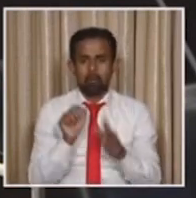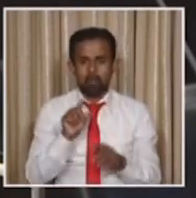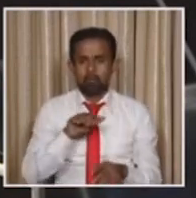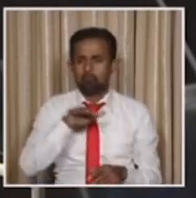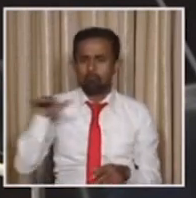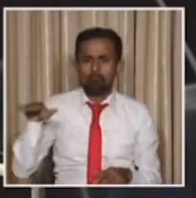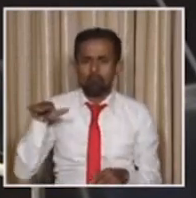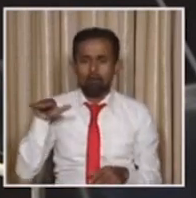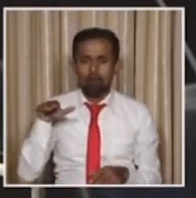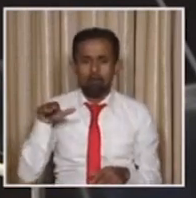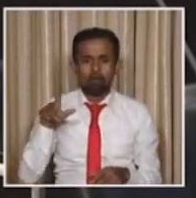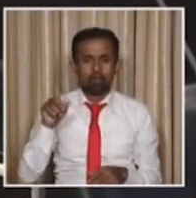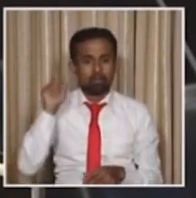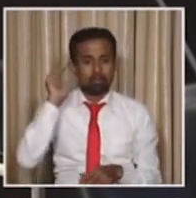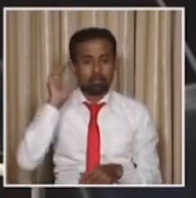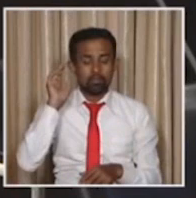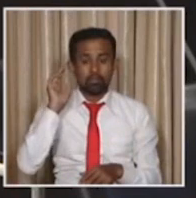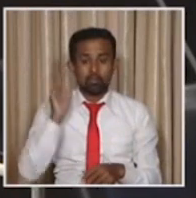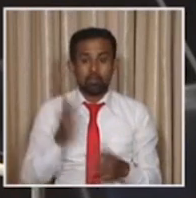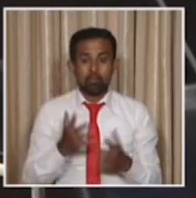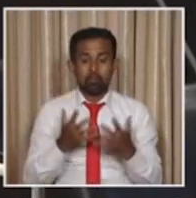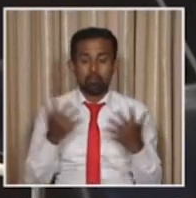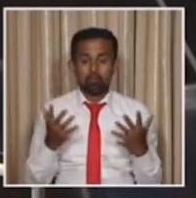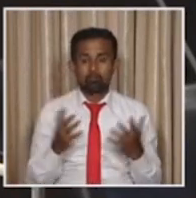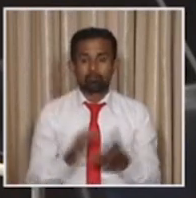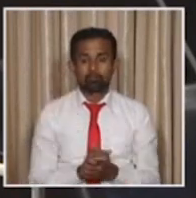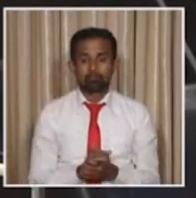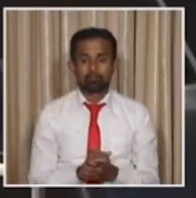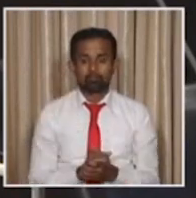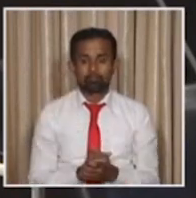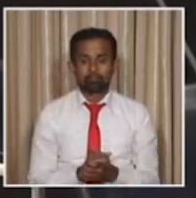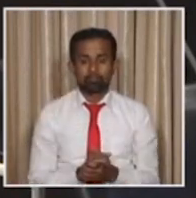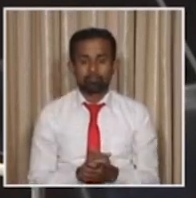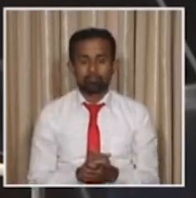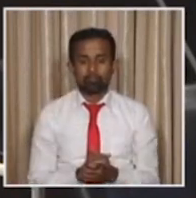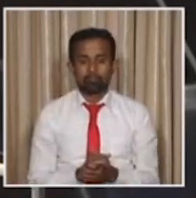சிங்களவர் உழவு அறுவடை செய்கிற இயந்திரத்தை கொண்டு அந்த வயலை